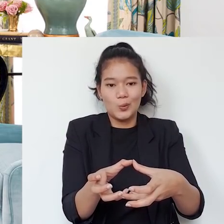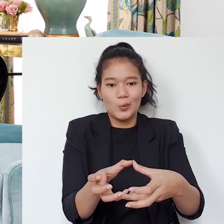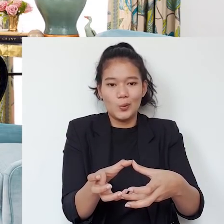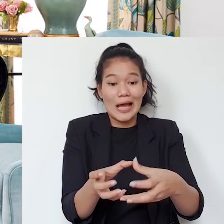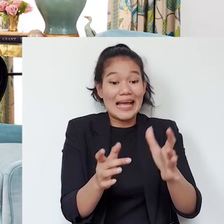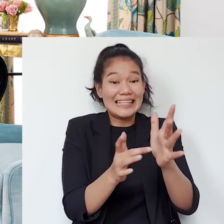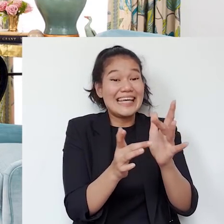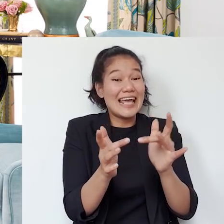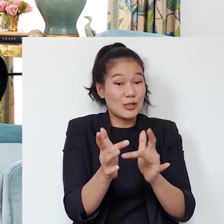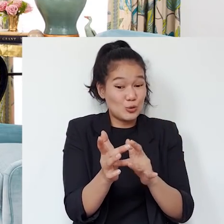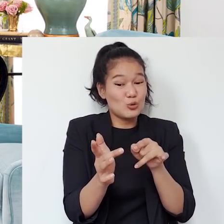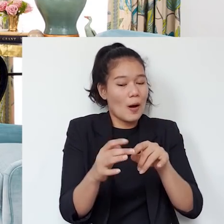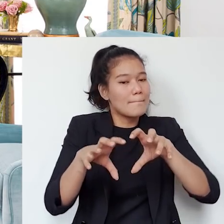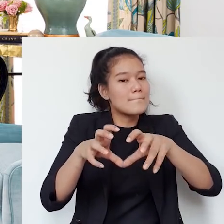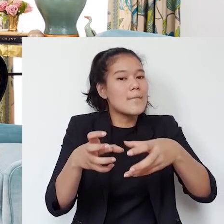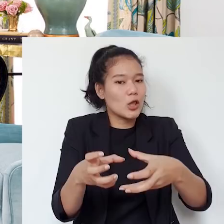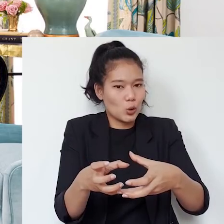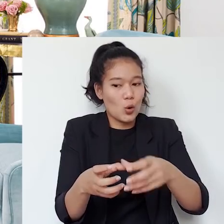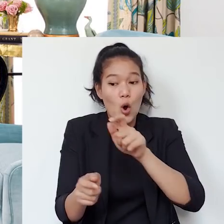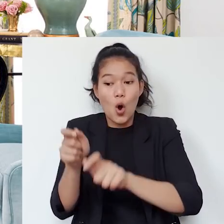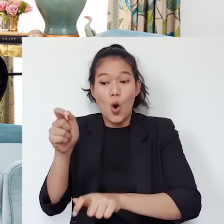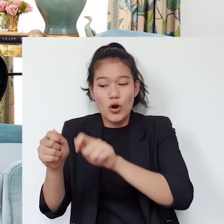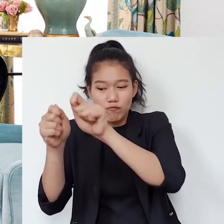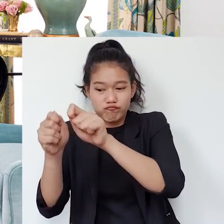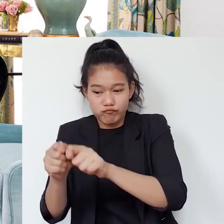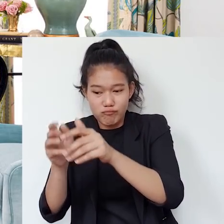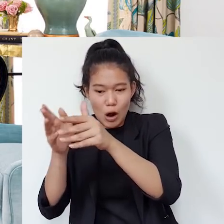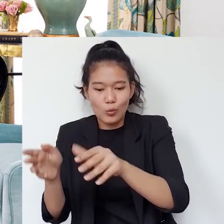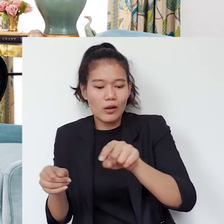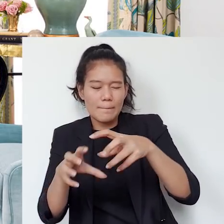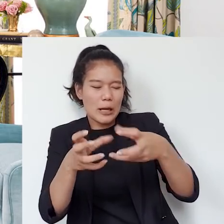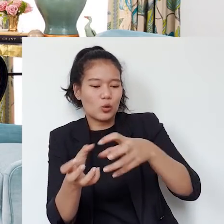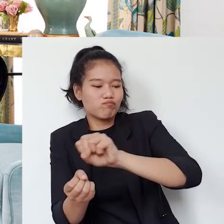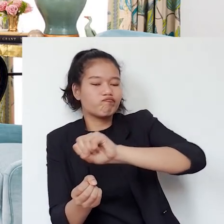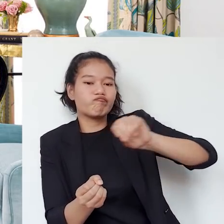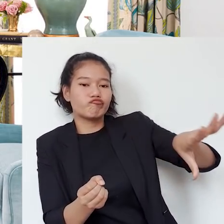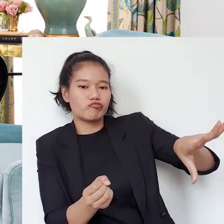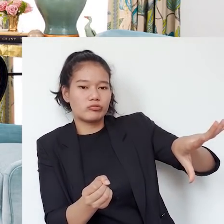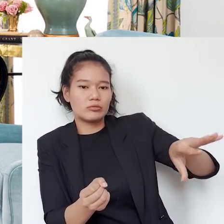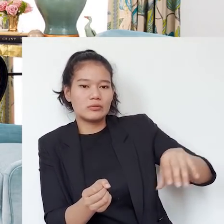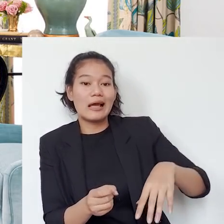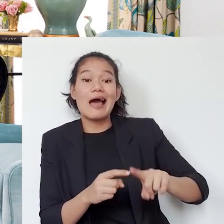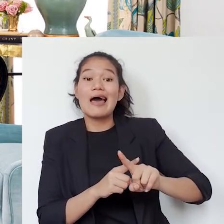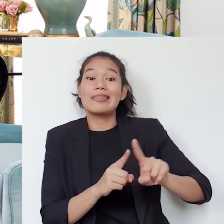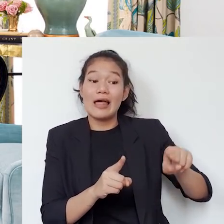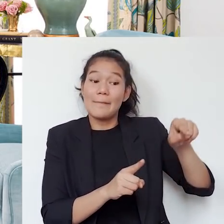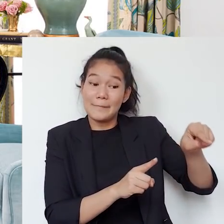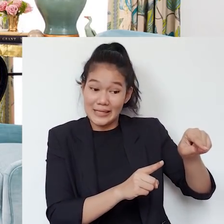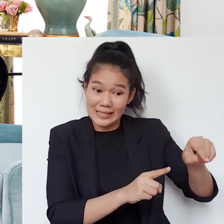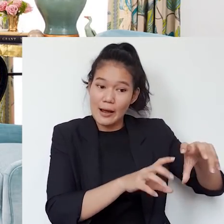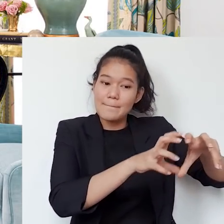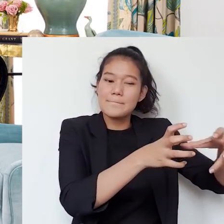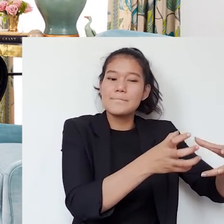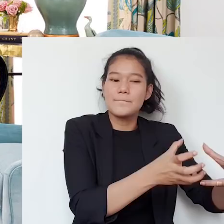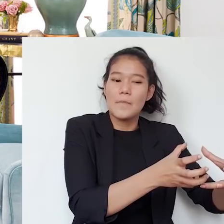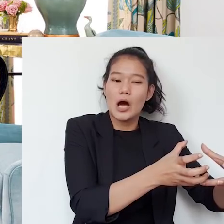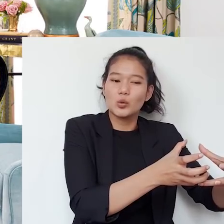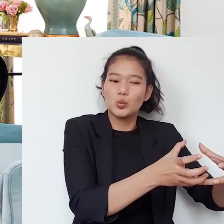Yesus adalah batu yang dibuang oleh tukang bangunan, tetapi kini dia menjadi batu